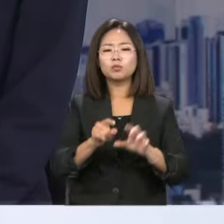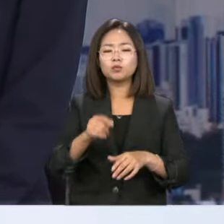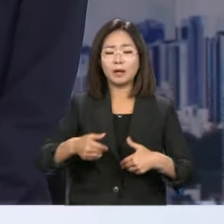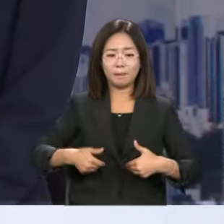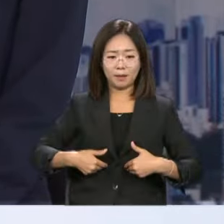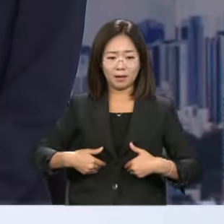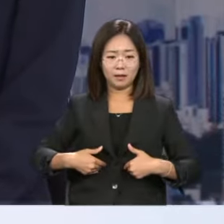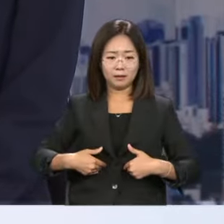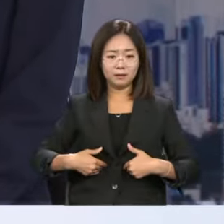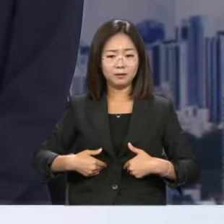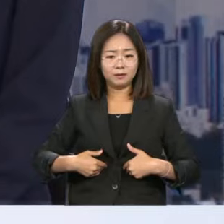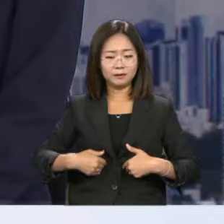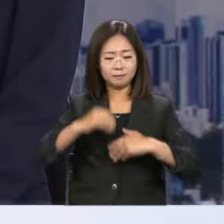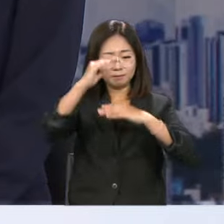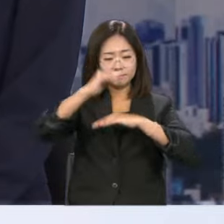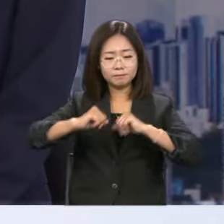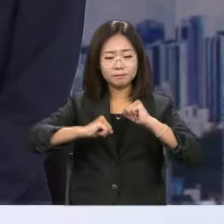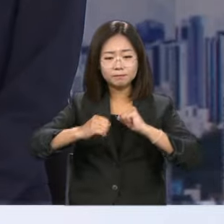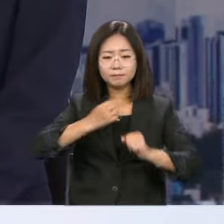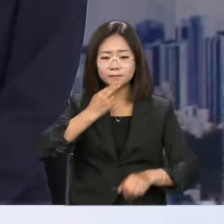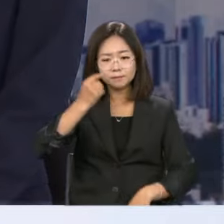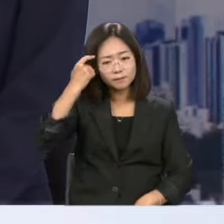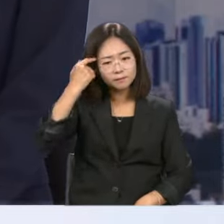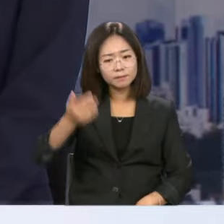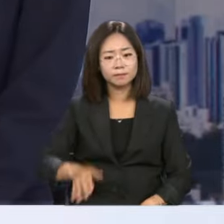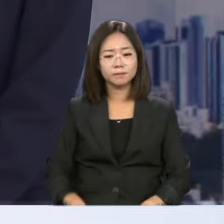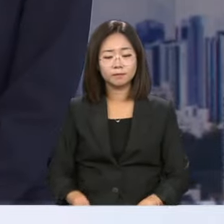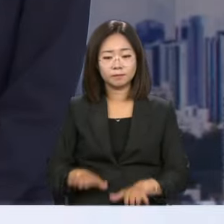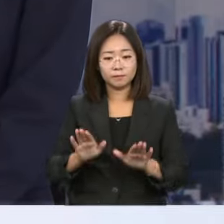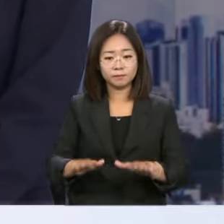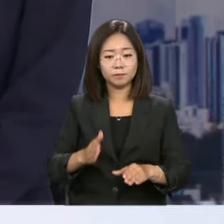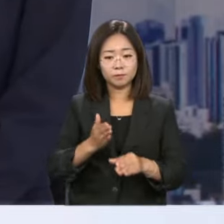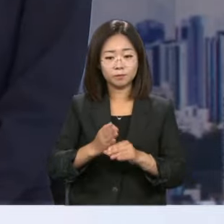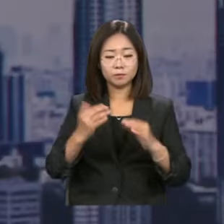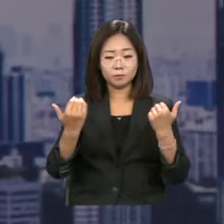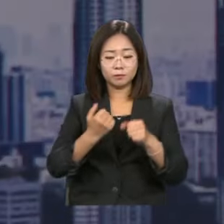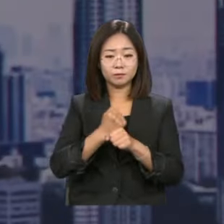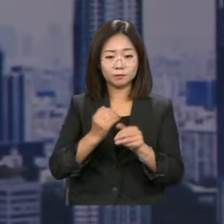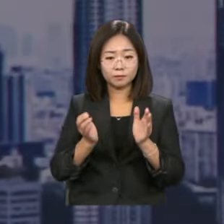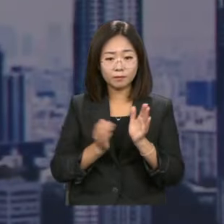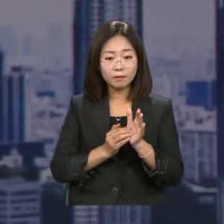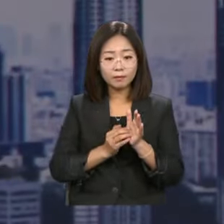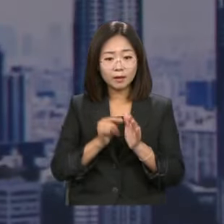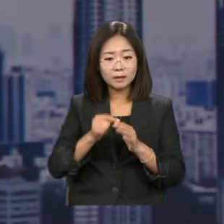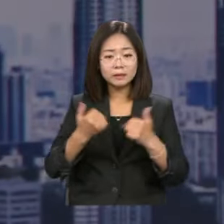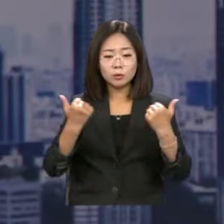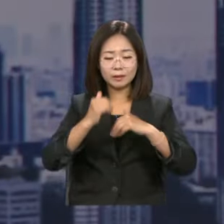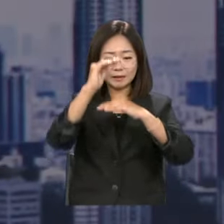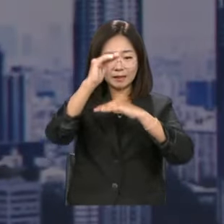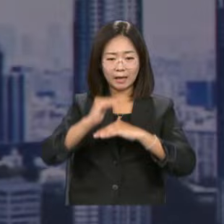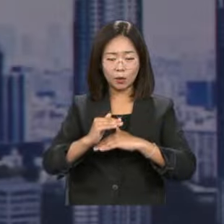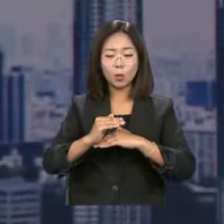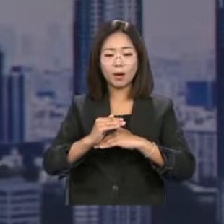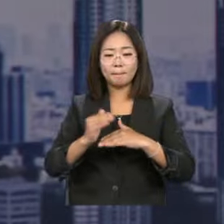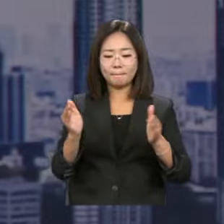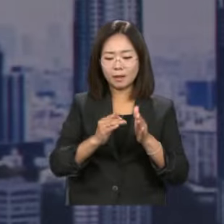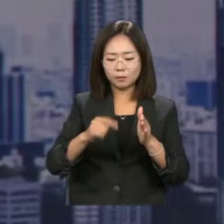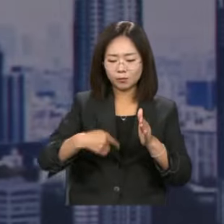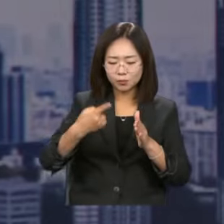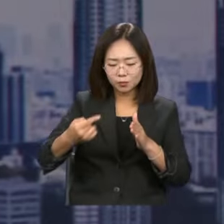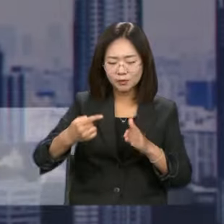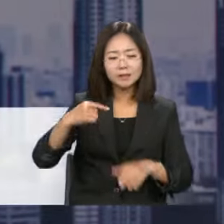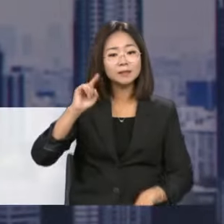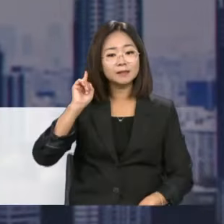대표 포함해서 좀 좀 구체적인 움직임은 없습니까네 일단 오늘 중진 회의를 통해서 몇 가지 구체적인 안을 좁힌 다음에 내일